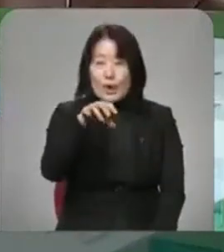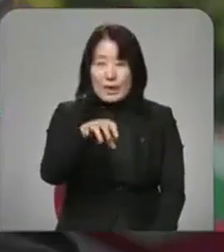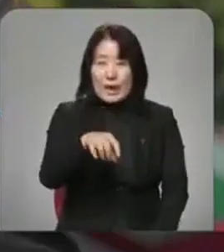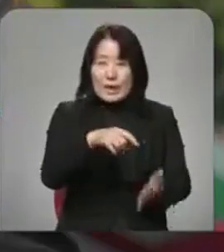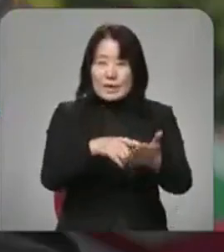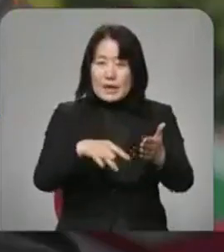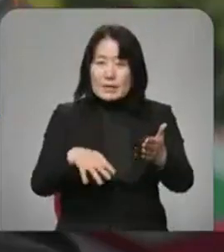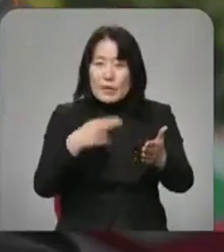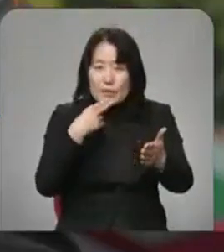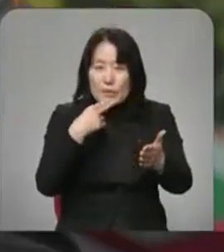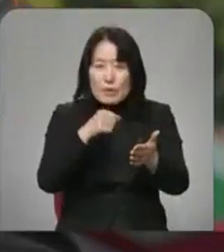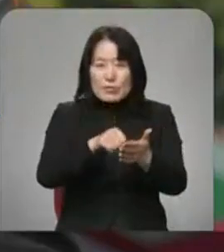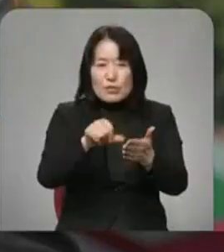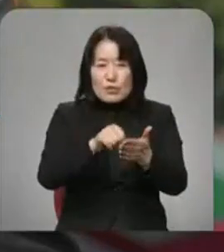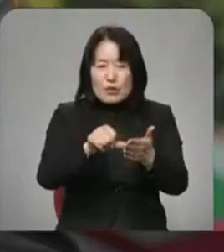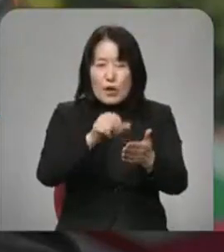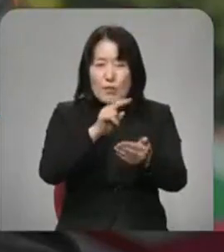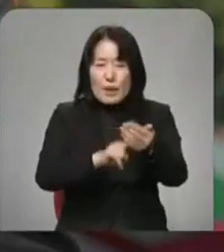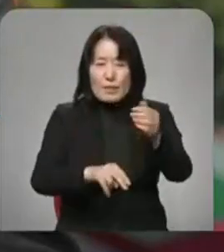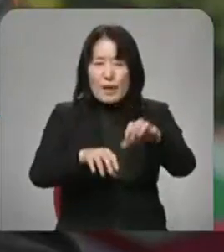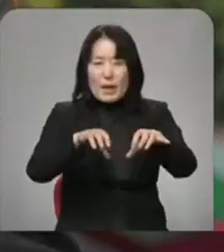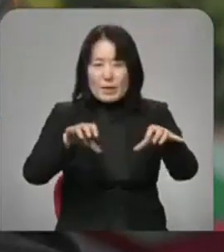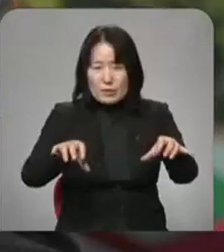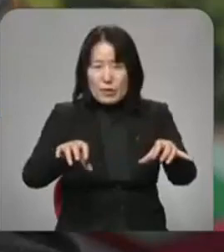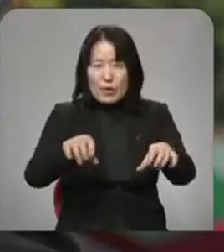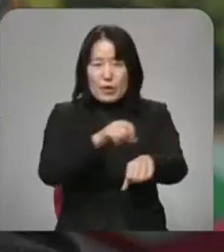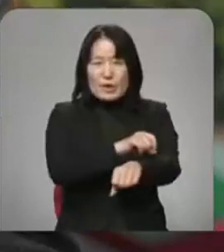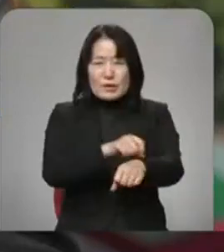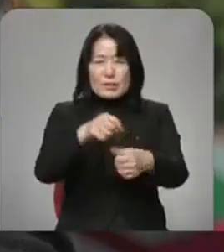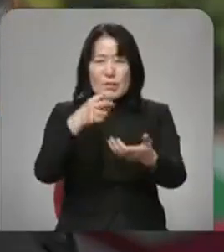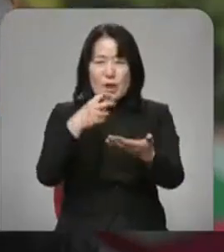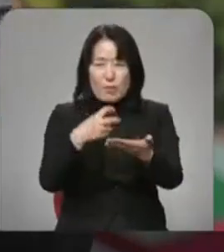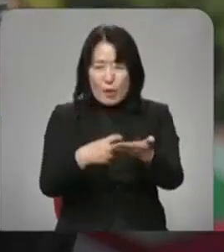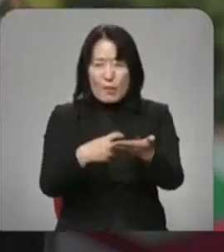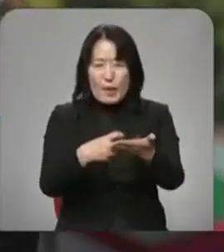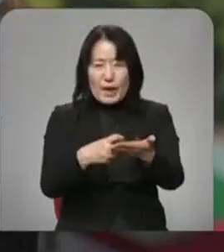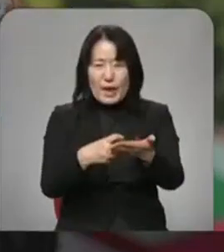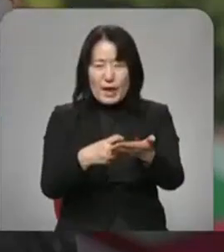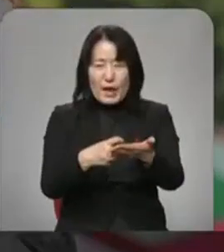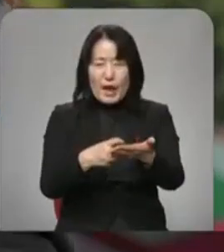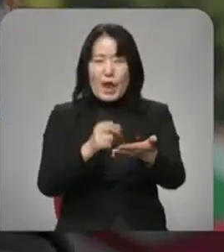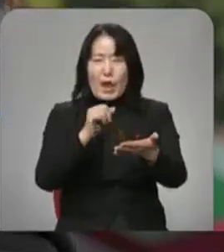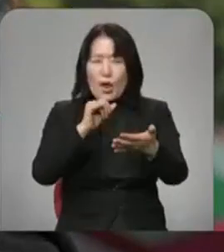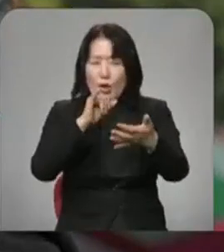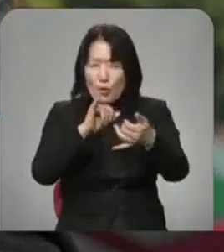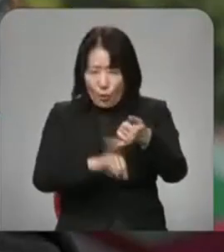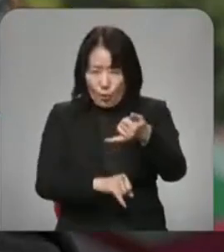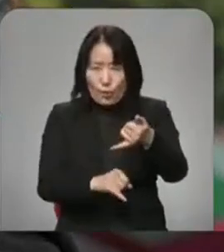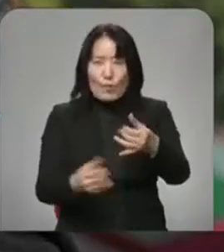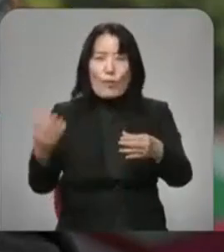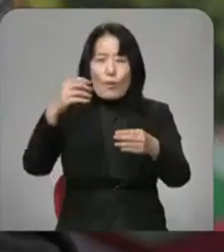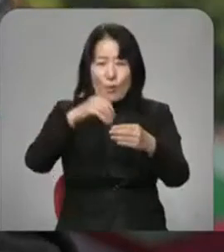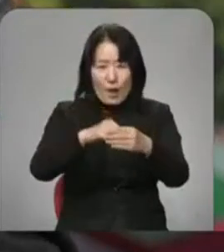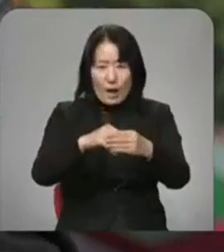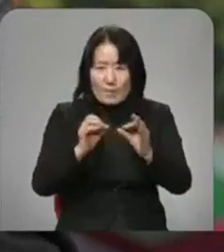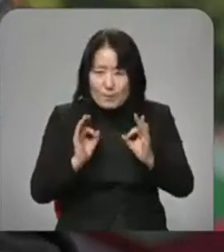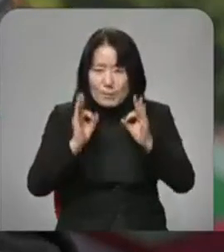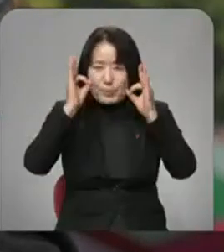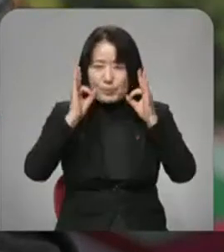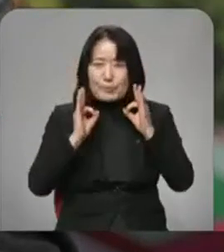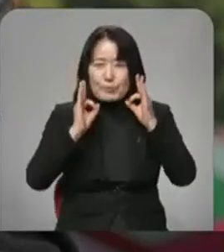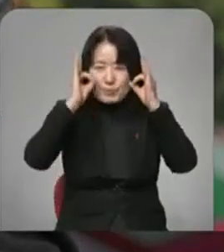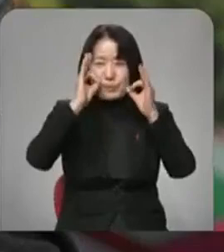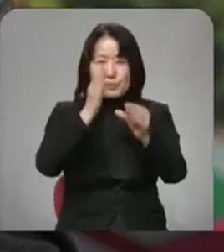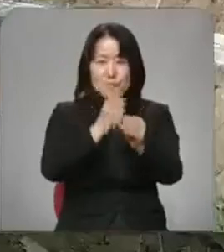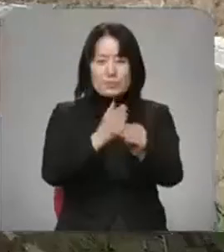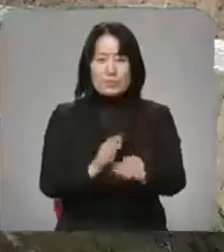위해 조세특례 조항을 강원특별법에 반드시 반영시키려고 최선을